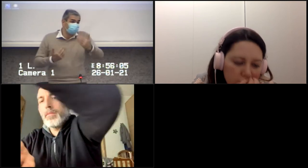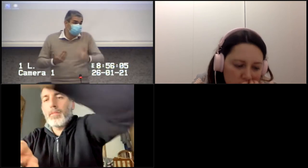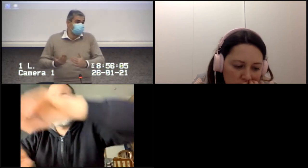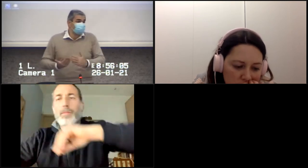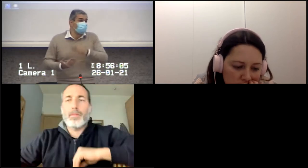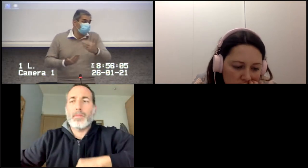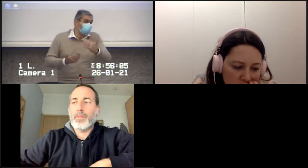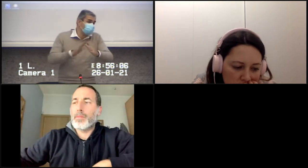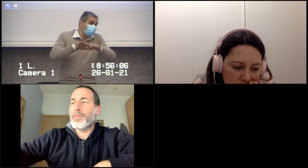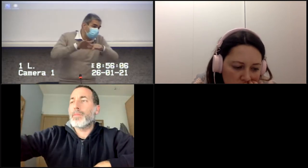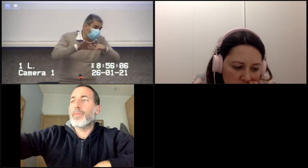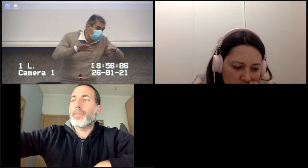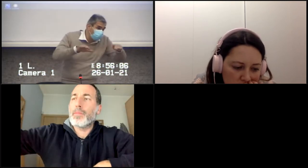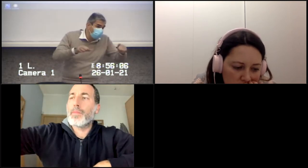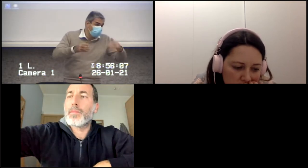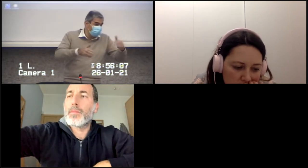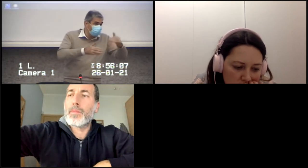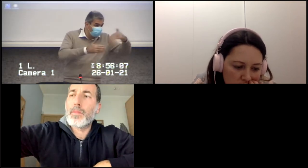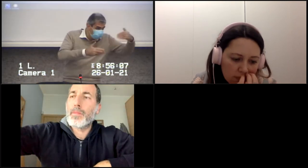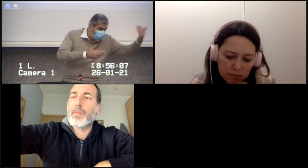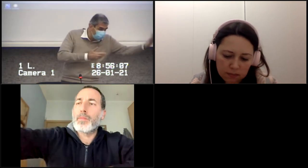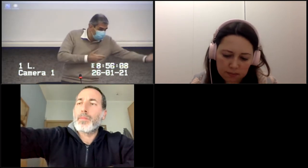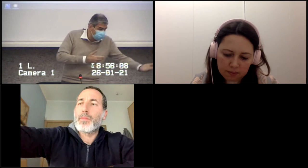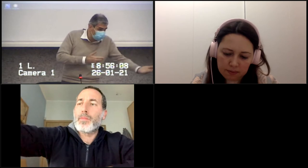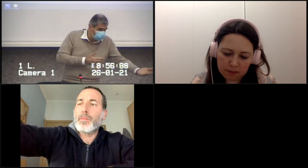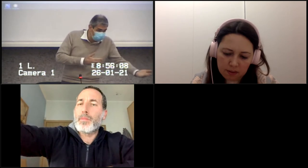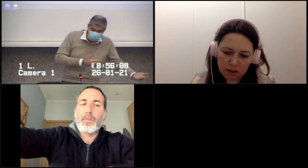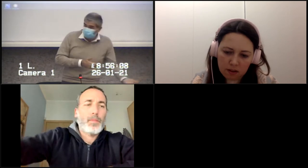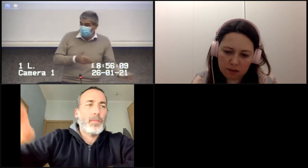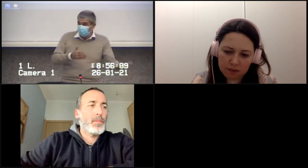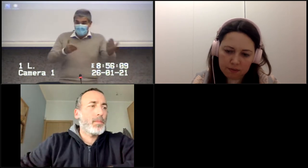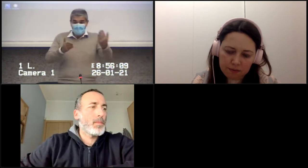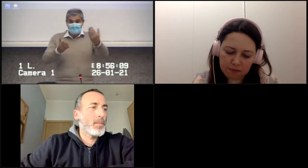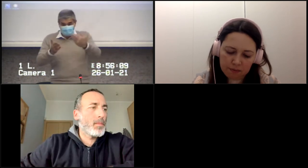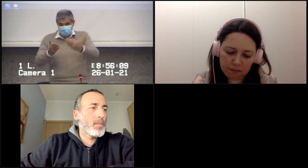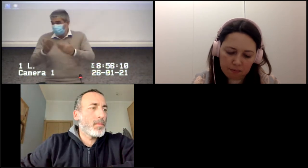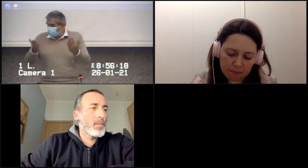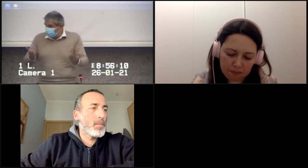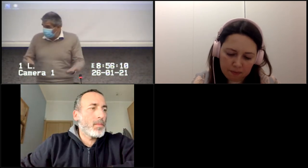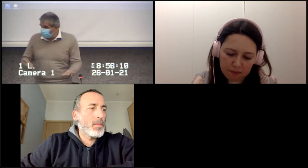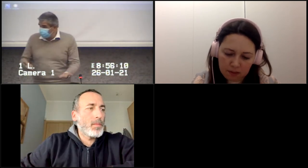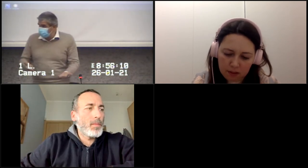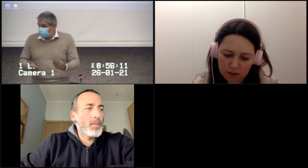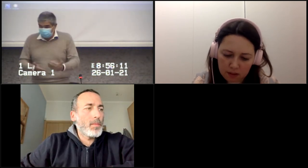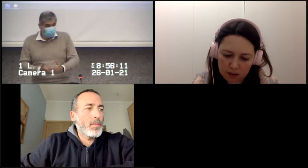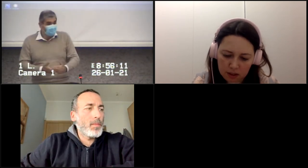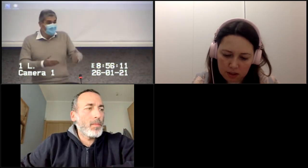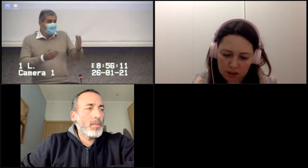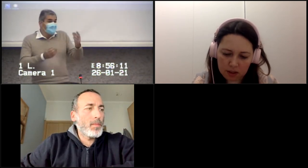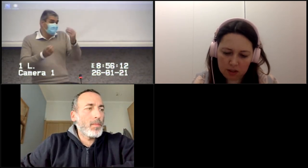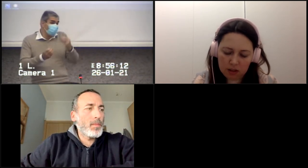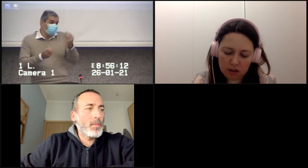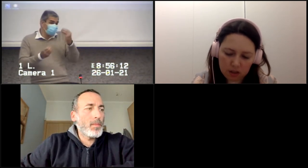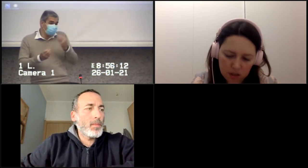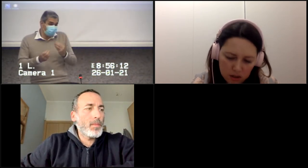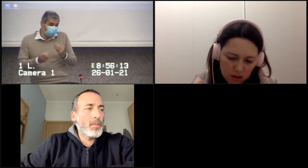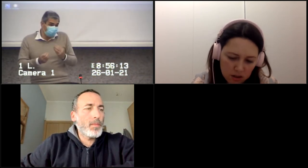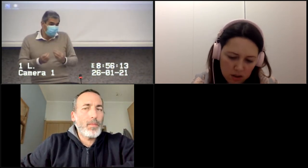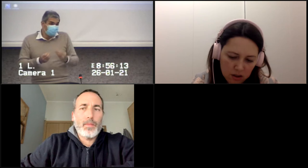in altezza superiore rispetto a quella che è una media ponderale di isolati più piccoli. L'esempio che ho portato in commissione è: